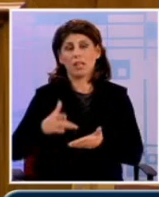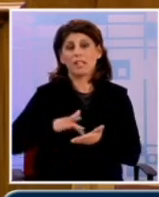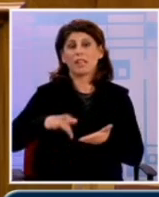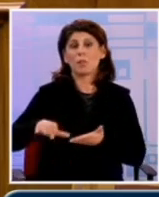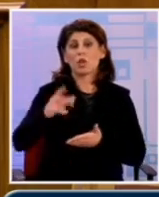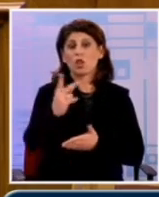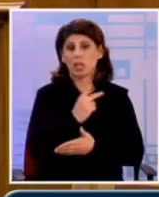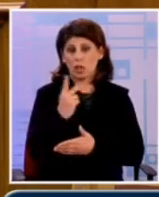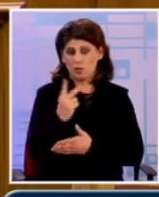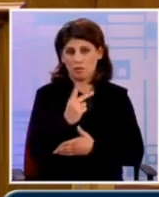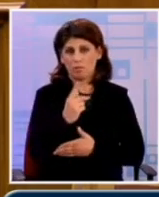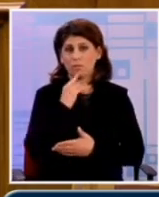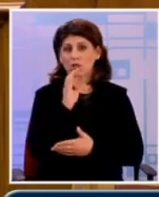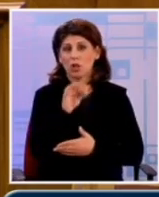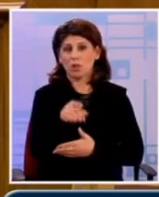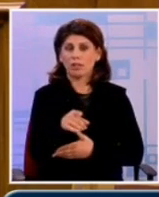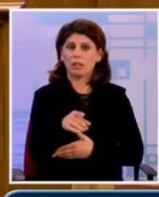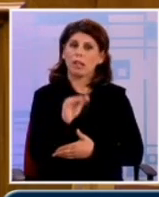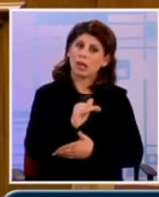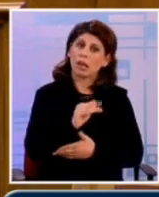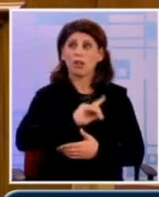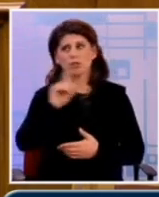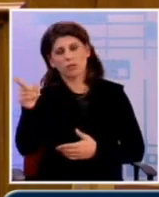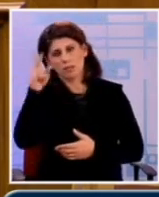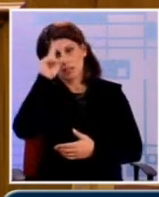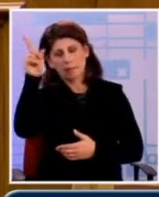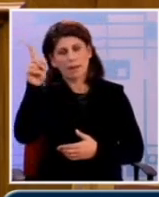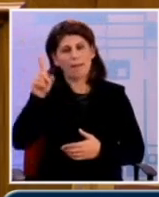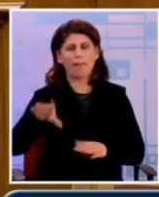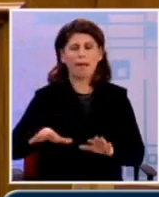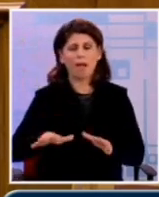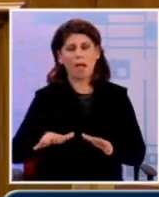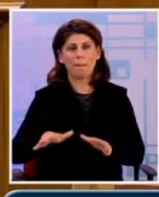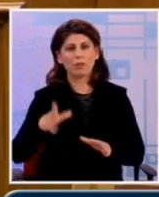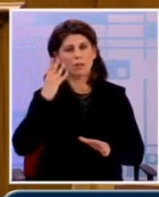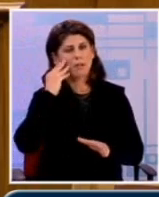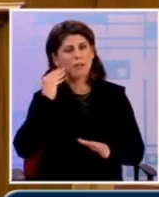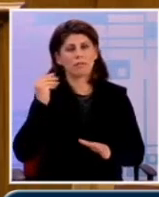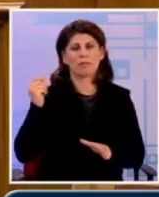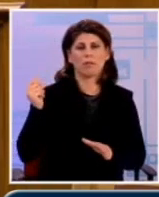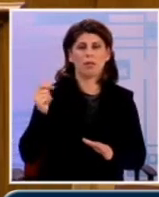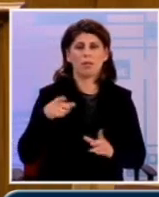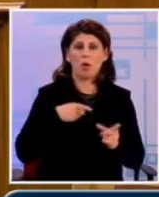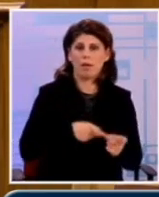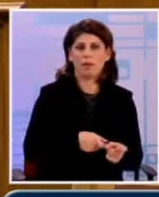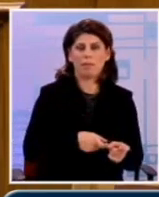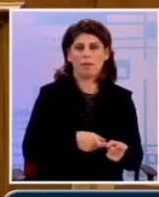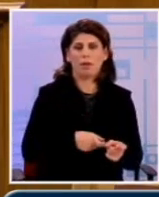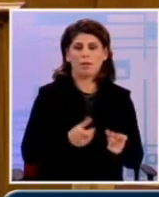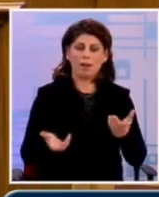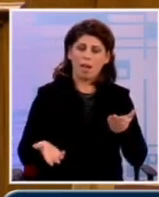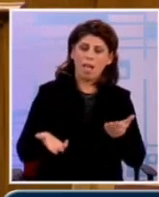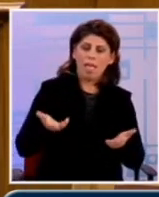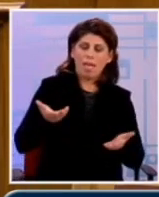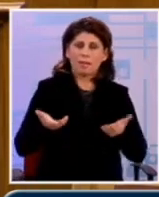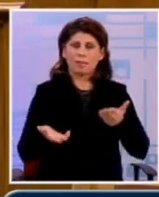τοπικών κοινωνιών, προκειμένου αυτοί να καλούνται στη Γερμανία και κάπως να ξεχνιέται το έγκλημα και να